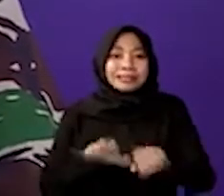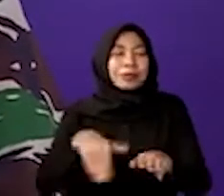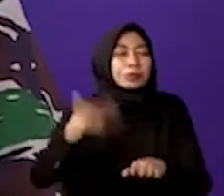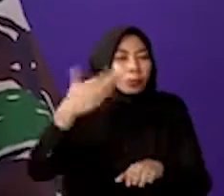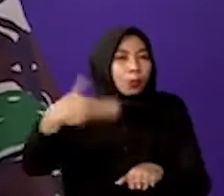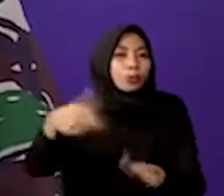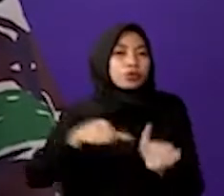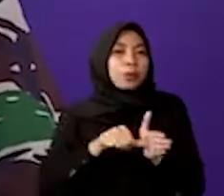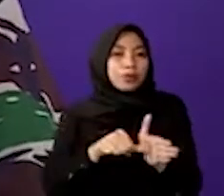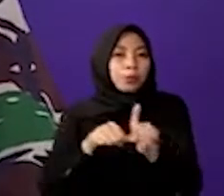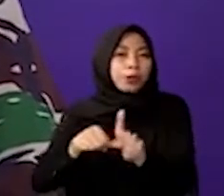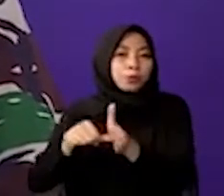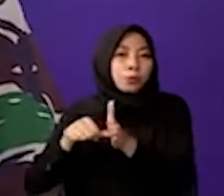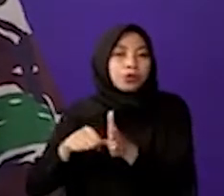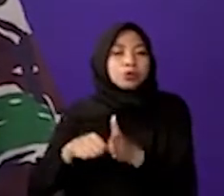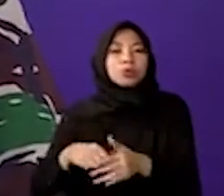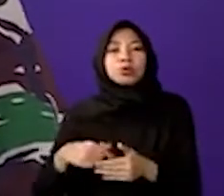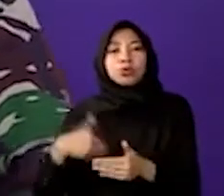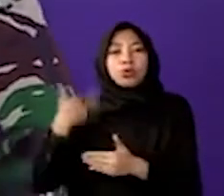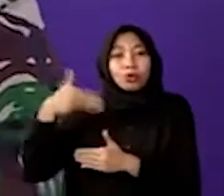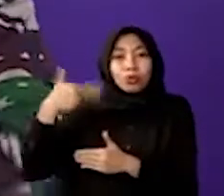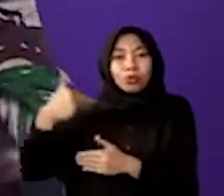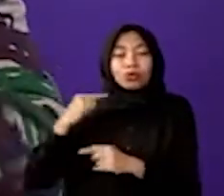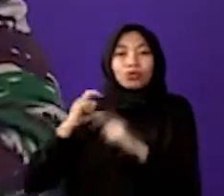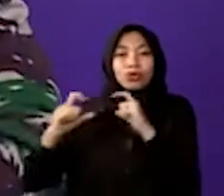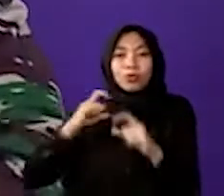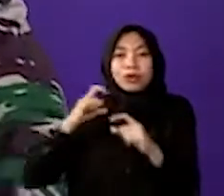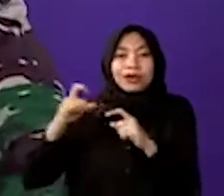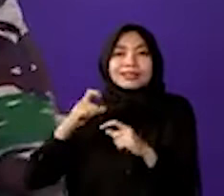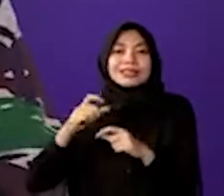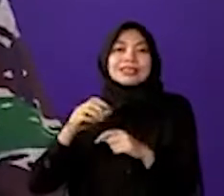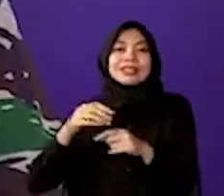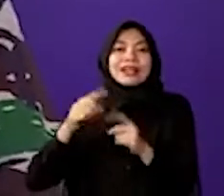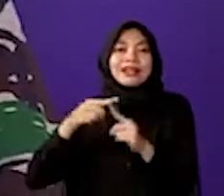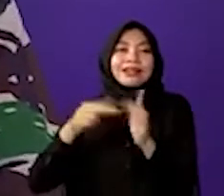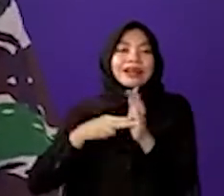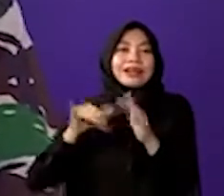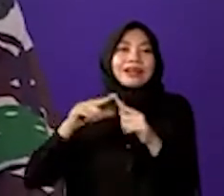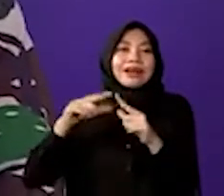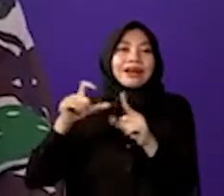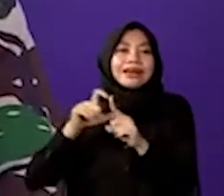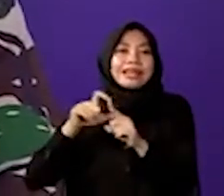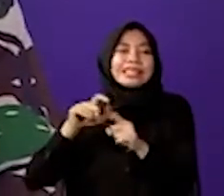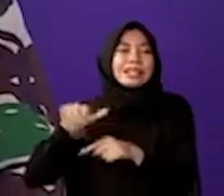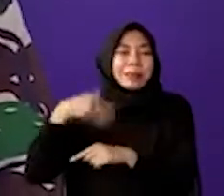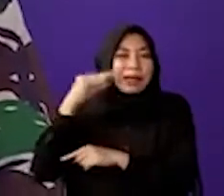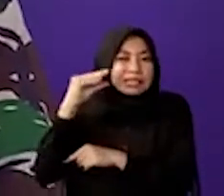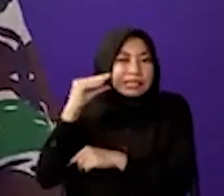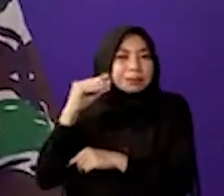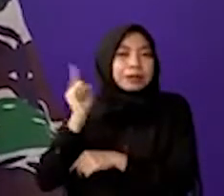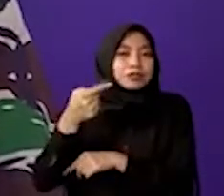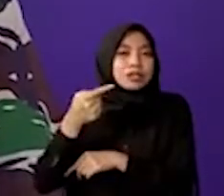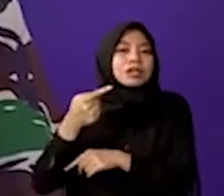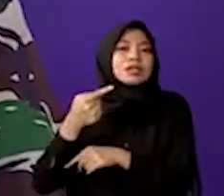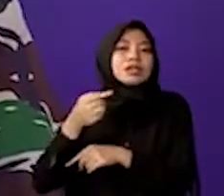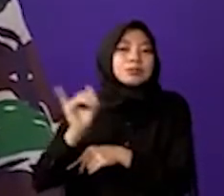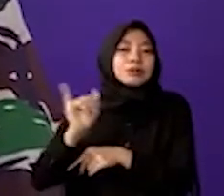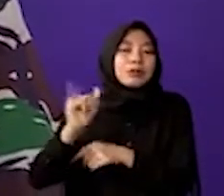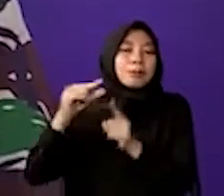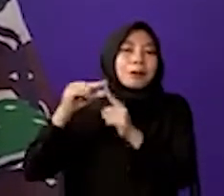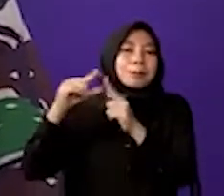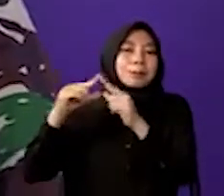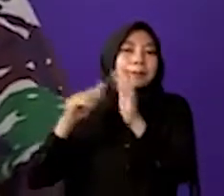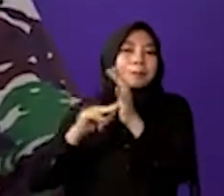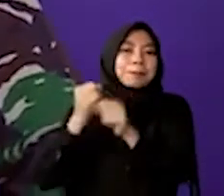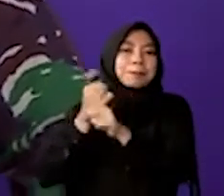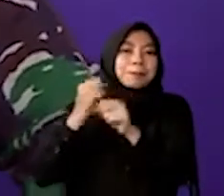Nah kita komunikasi secara secara internal Angkatan Darat kami komunikasi setiap pagi dengan seluruh Pangdam